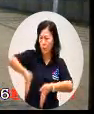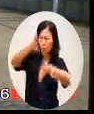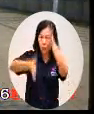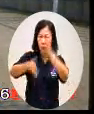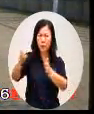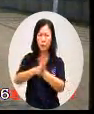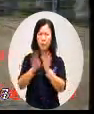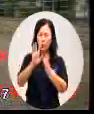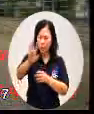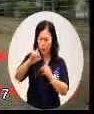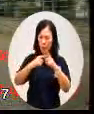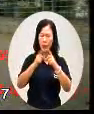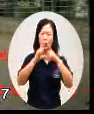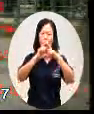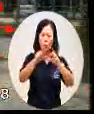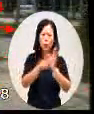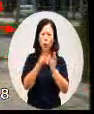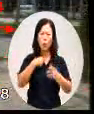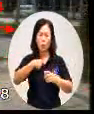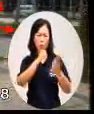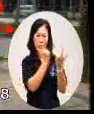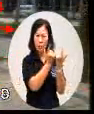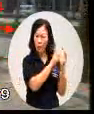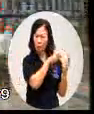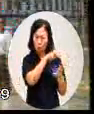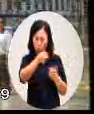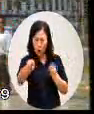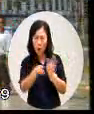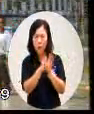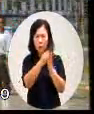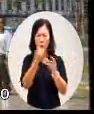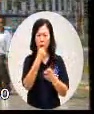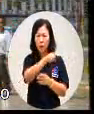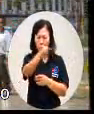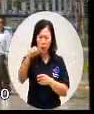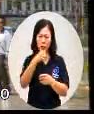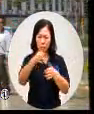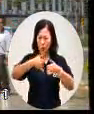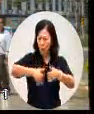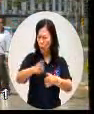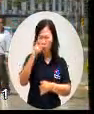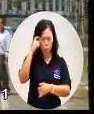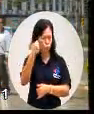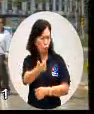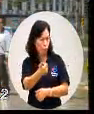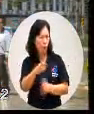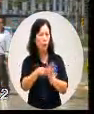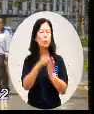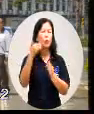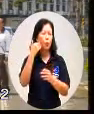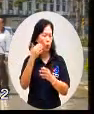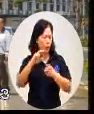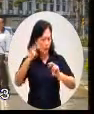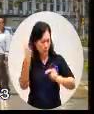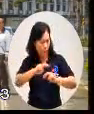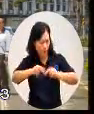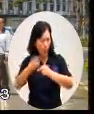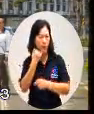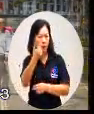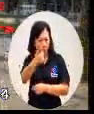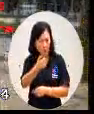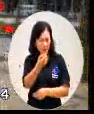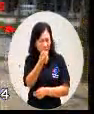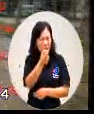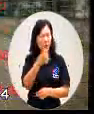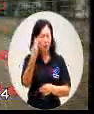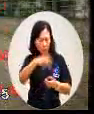姓去反映，讲伊伫台北、伫国外安尼看，看看有哪是这个道路真好，啊，哪会当好啊改善一下哈？啊，你在前面